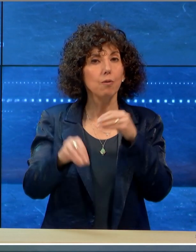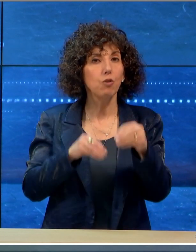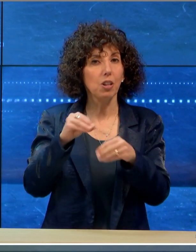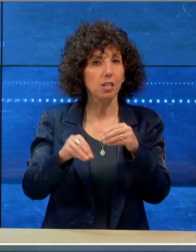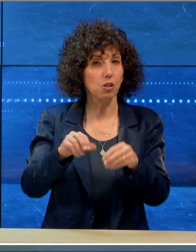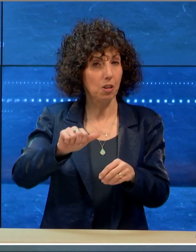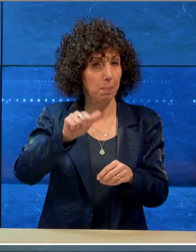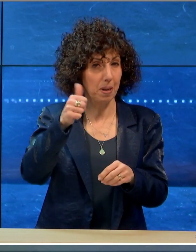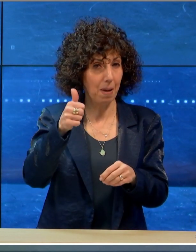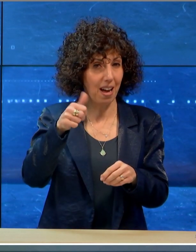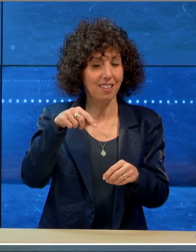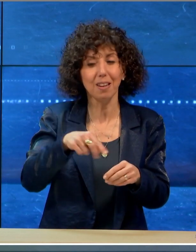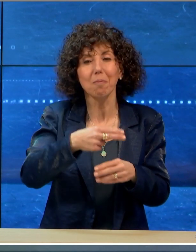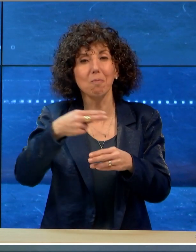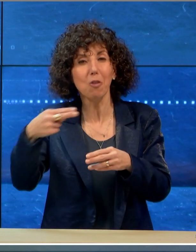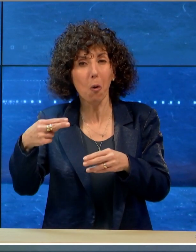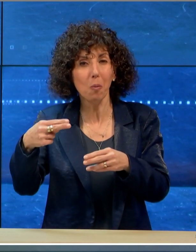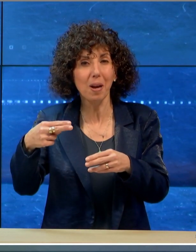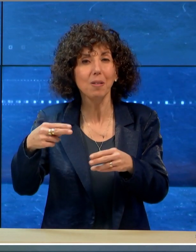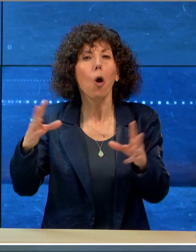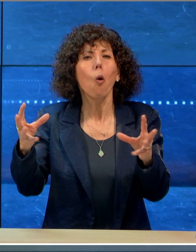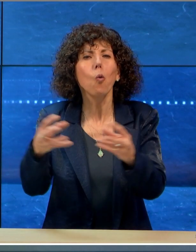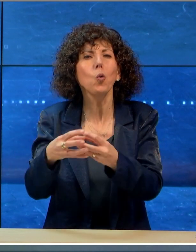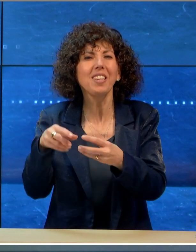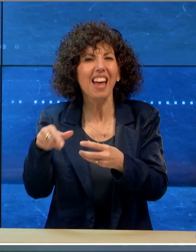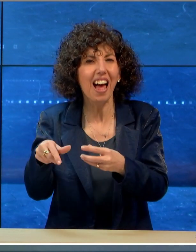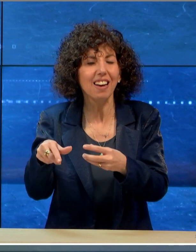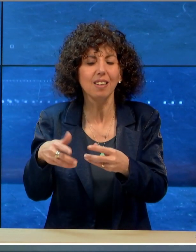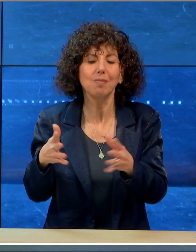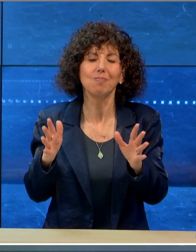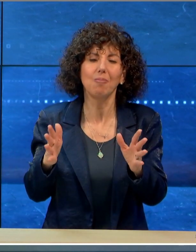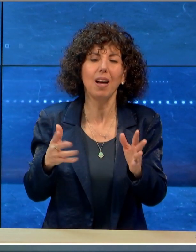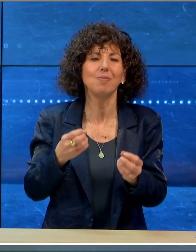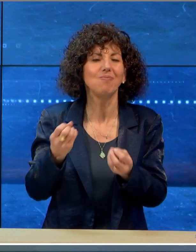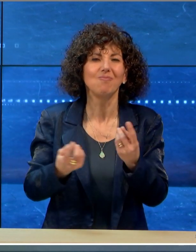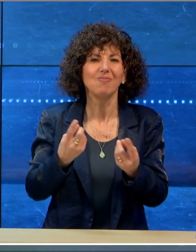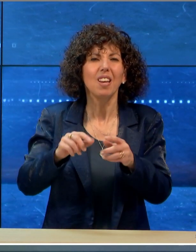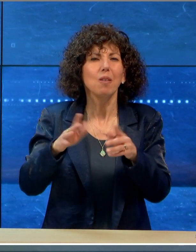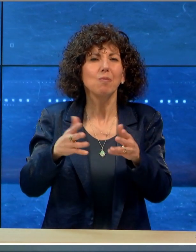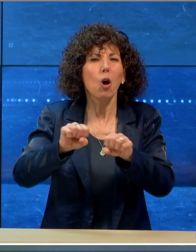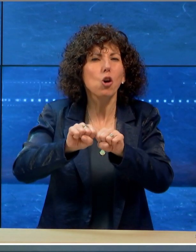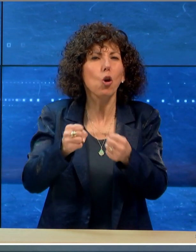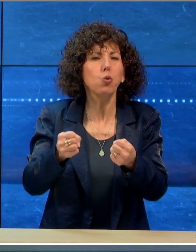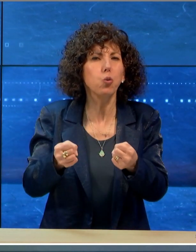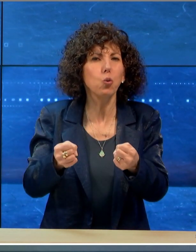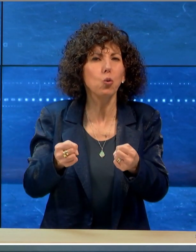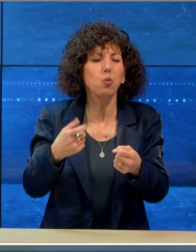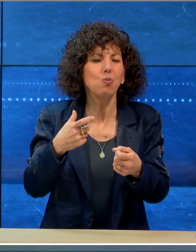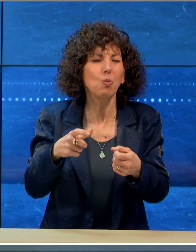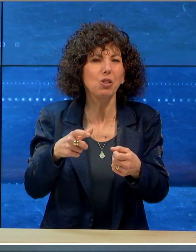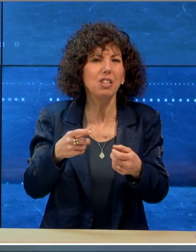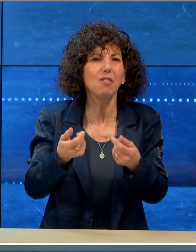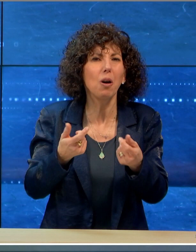ribattezzate unitarie si stanno trasformando in un simbolo di rottura restano